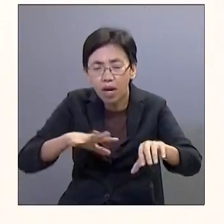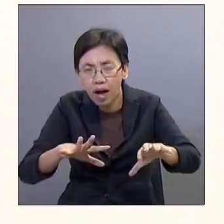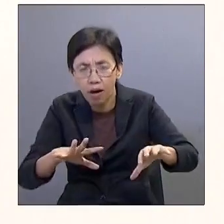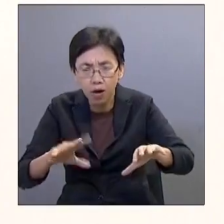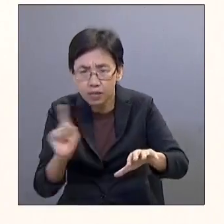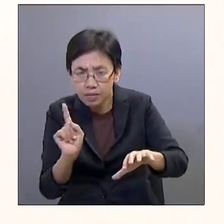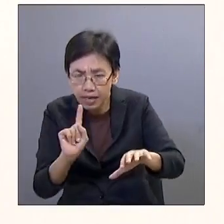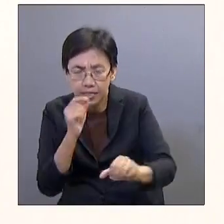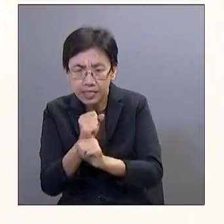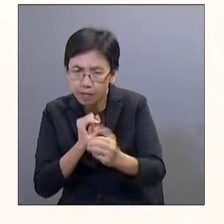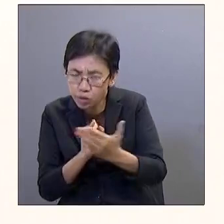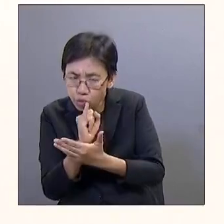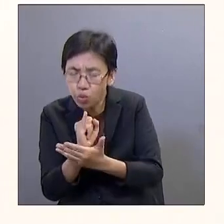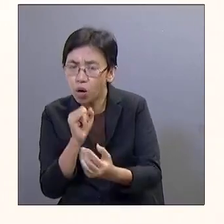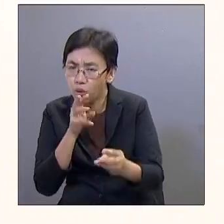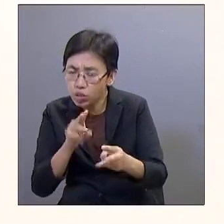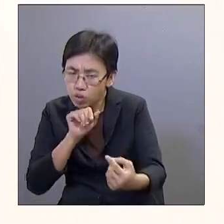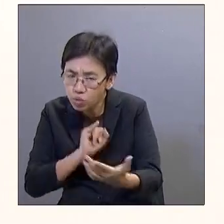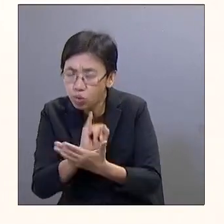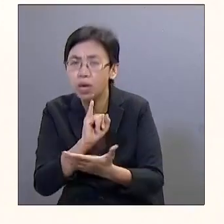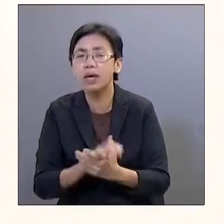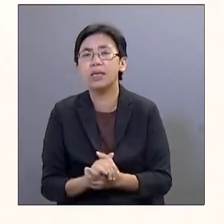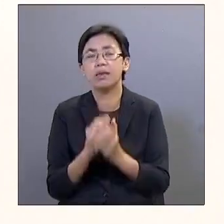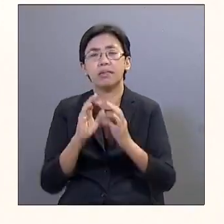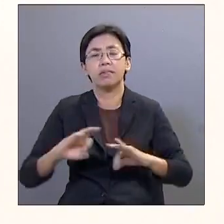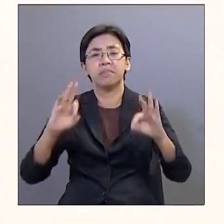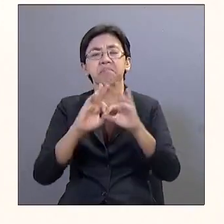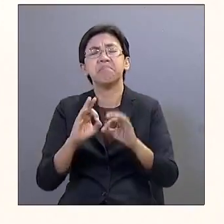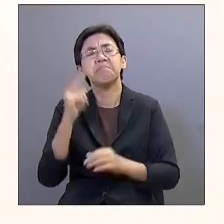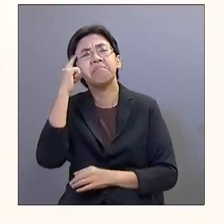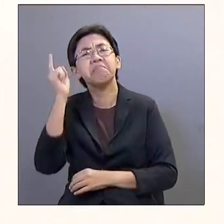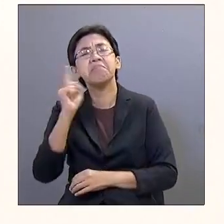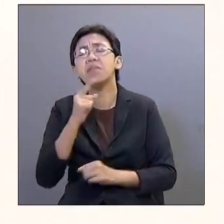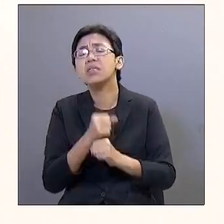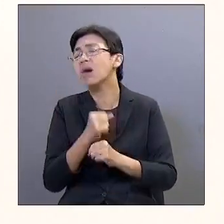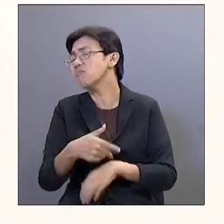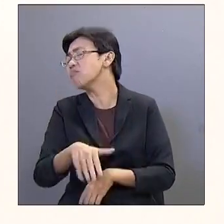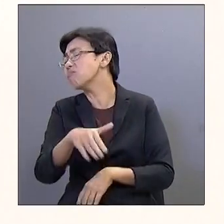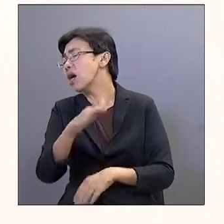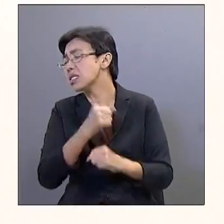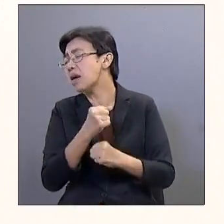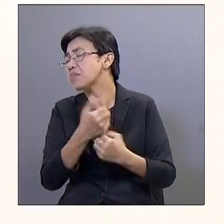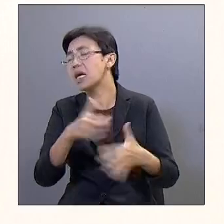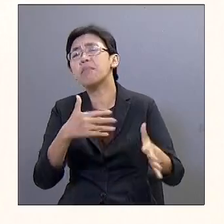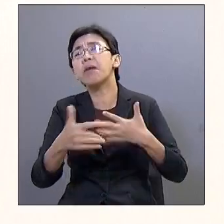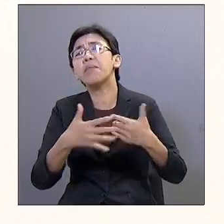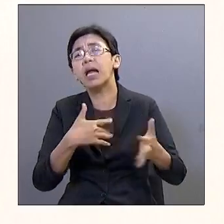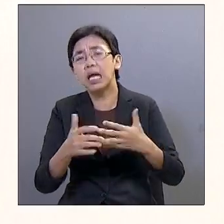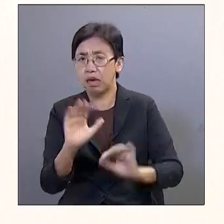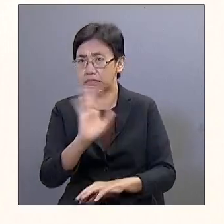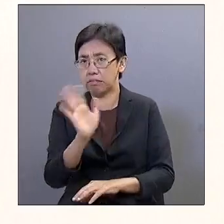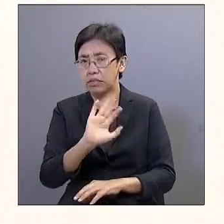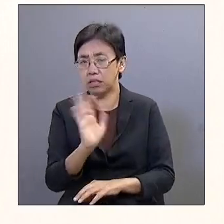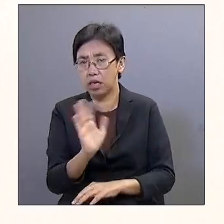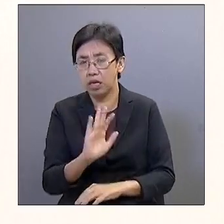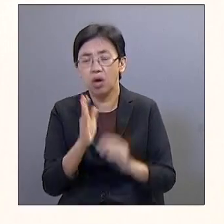มาได้อย่างถูกต้อง ค ือมันเป็นเรื่องละเอียดอ่อนนะครับคือหลายๆคนนั้นคิดว่าเออก็แค่ทำลงไปอยากเสพก็เสพไม่เสพก็หันไปมองทางอื่นแต่อย่าลืมนะครับบางค